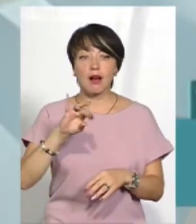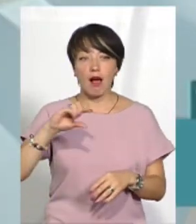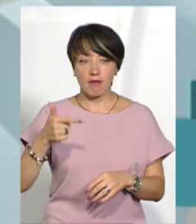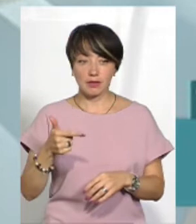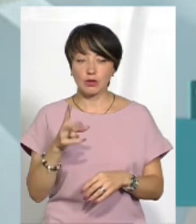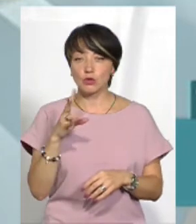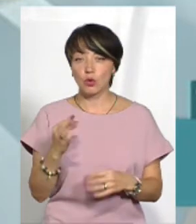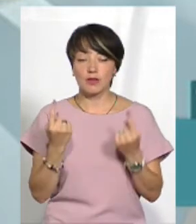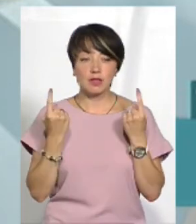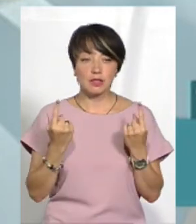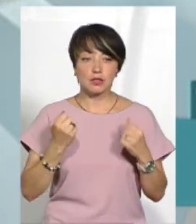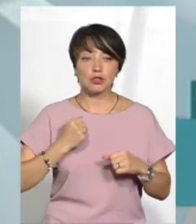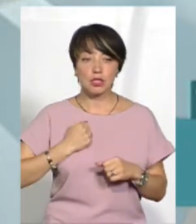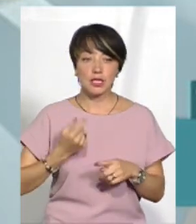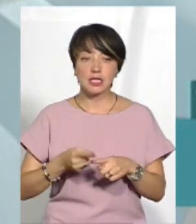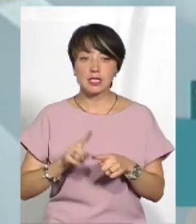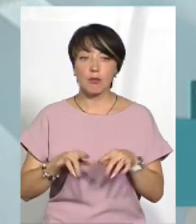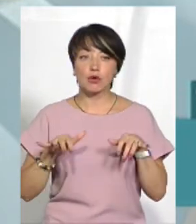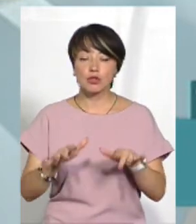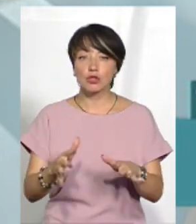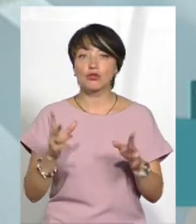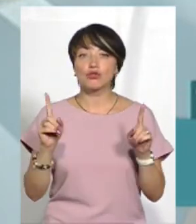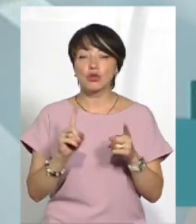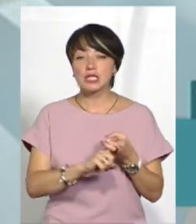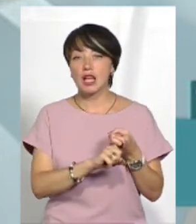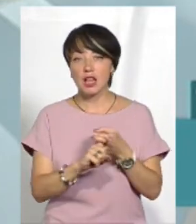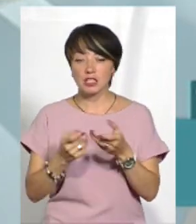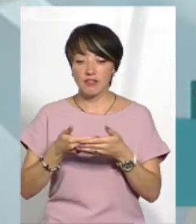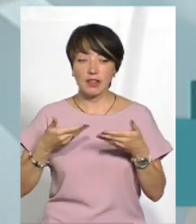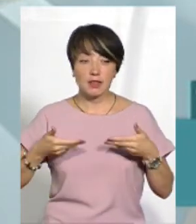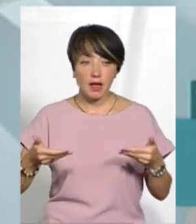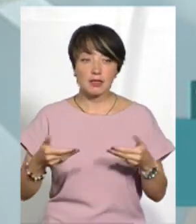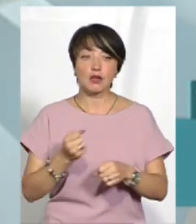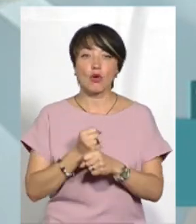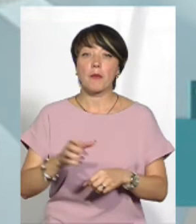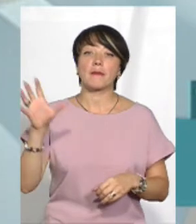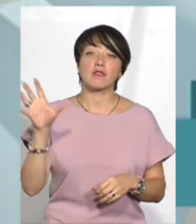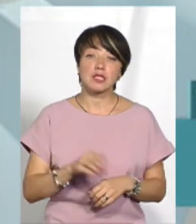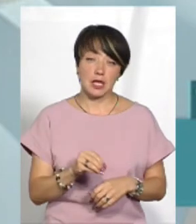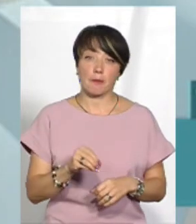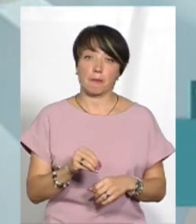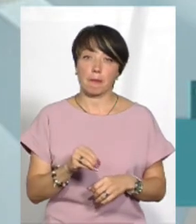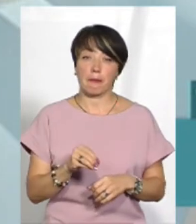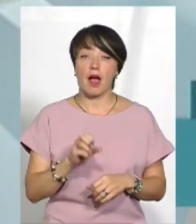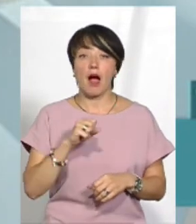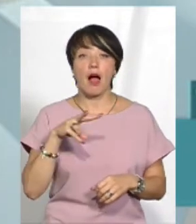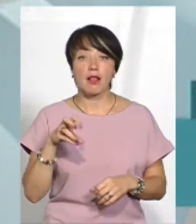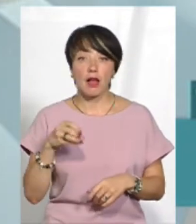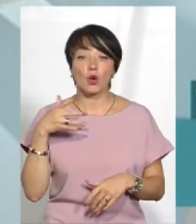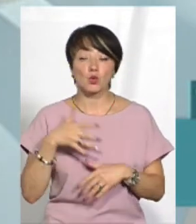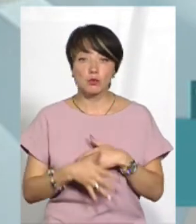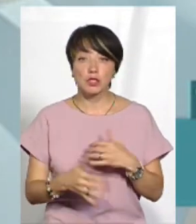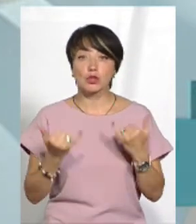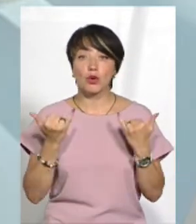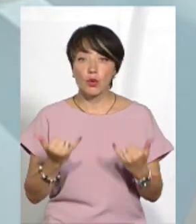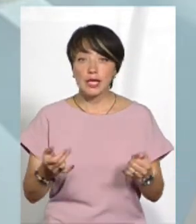травні. Але, на превеликий жаль, ця процедура, що залежить від нас, ми робимо все. Все. Але,